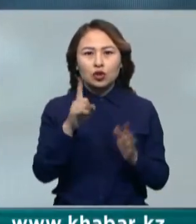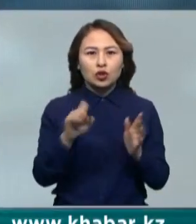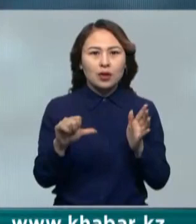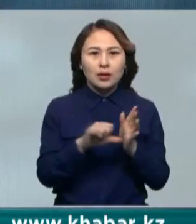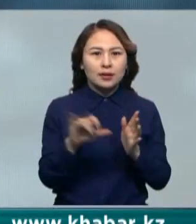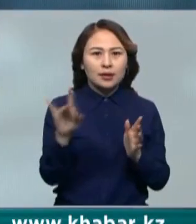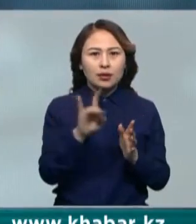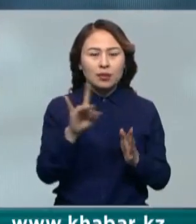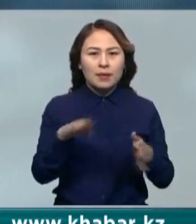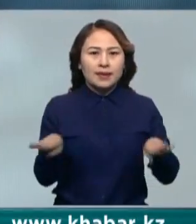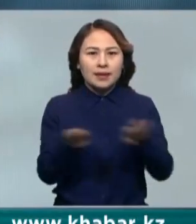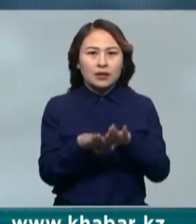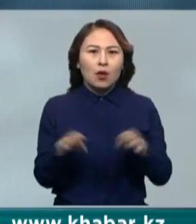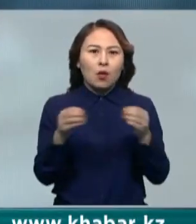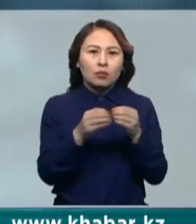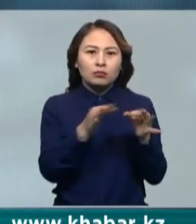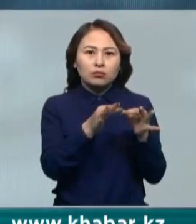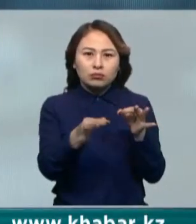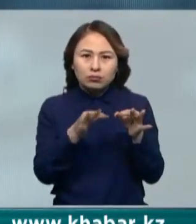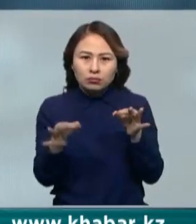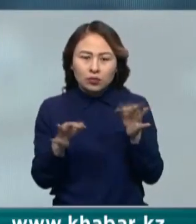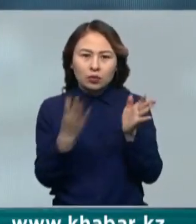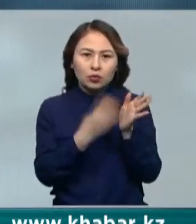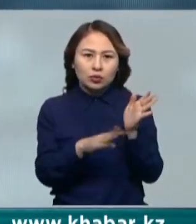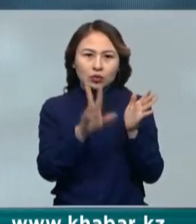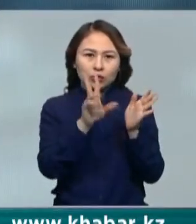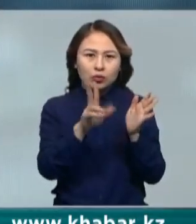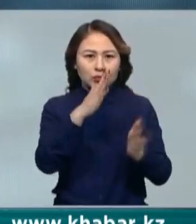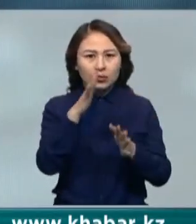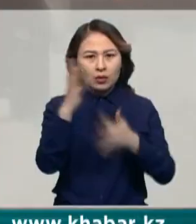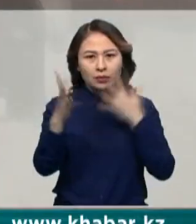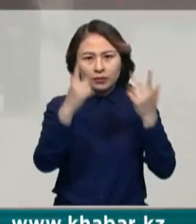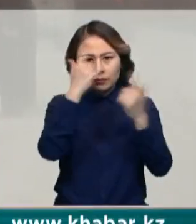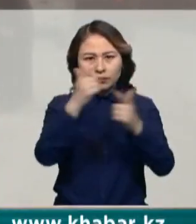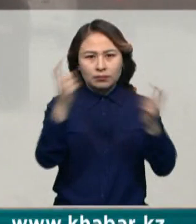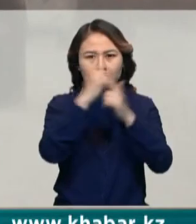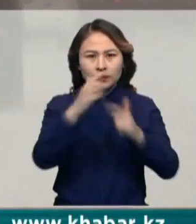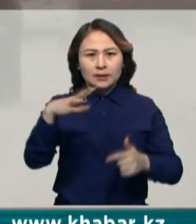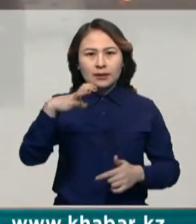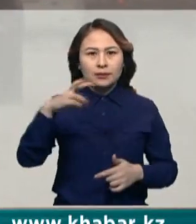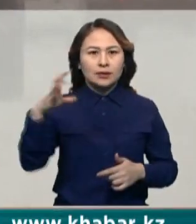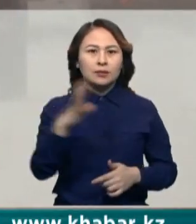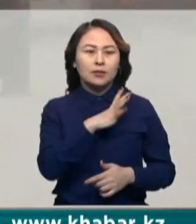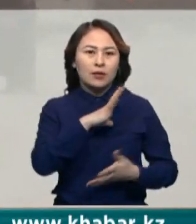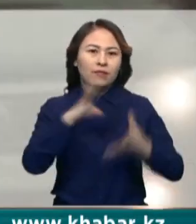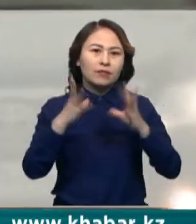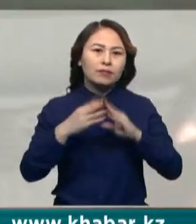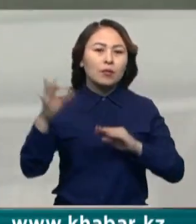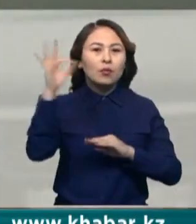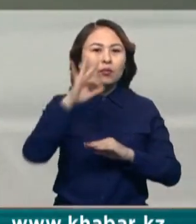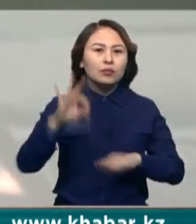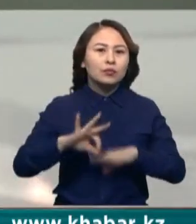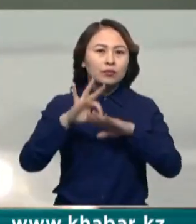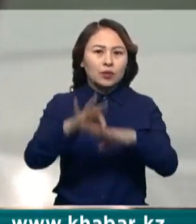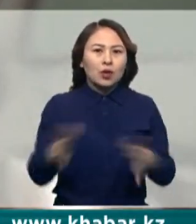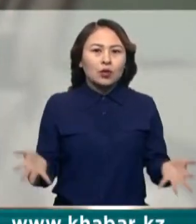жолдар 106 рет жабылған. 10 аймақ бойынша 93 дауылды ескерту жарияланды. Бұл жайында төтенше жағдайлар комитетінің өкілдері